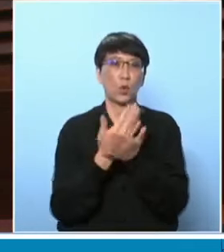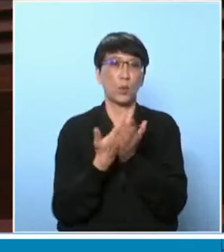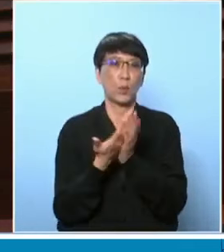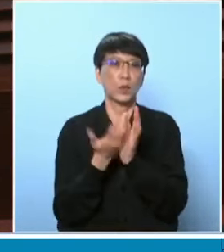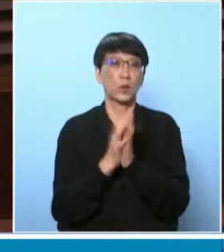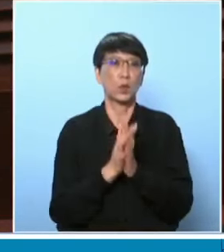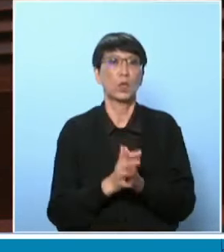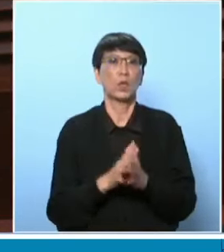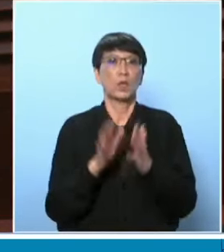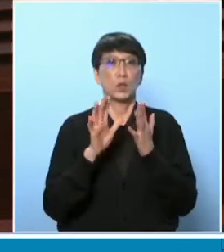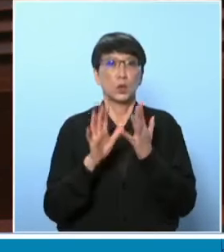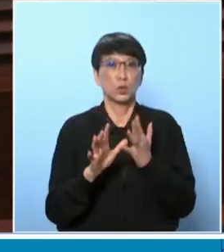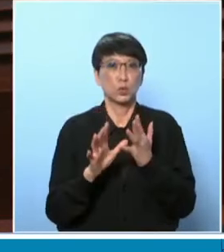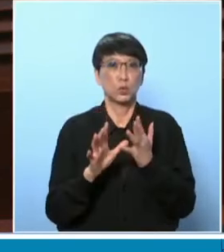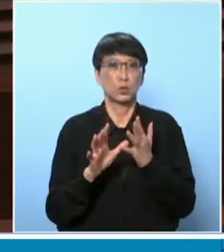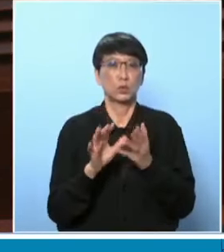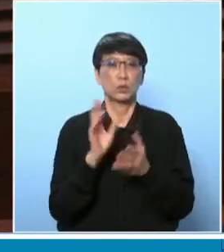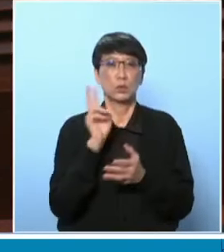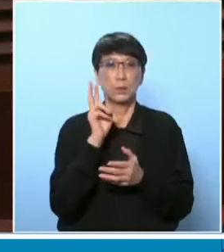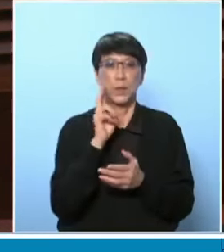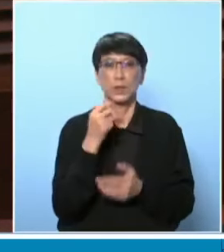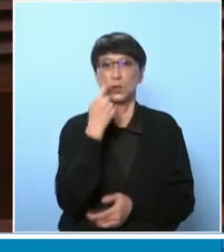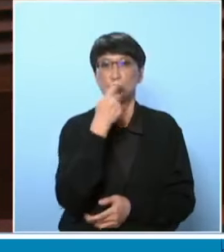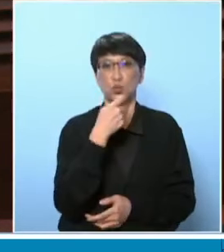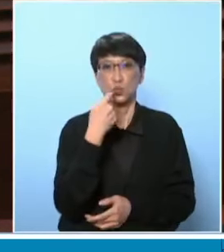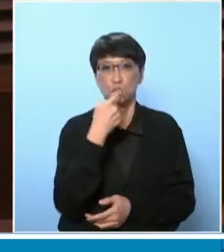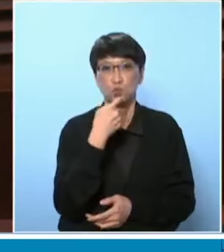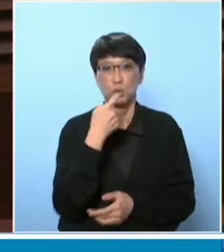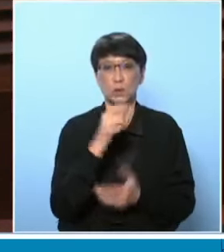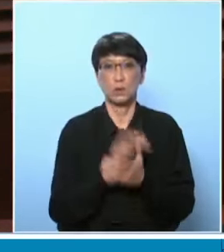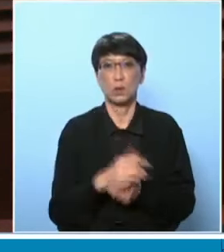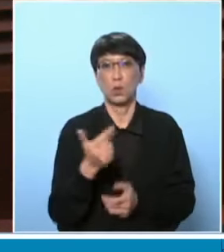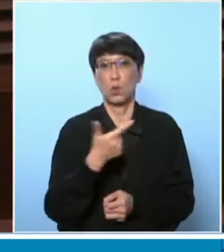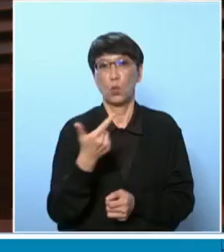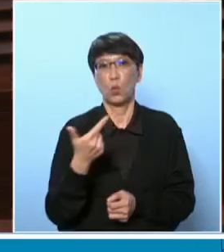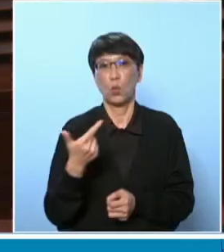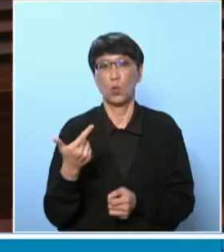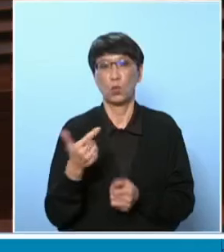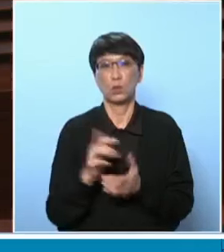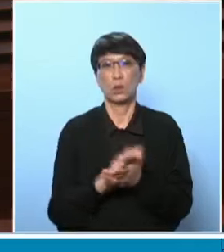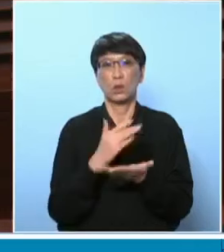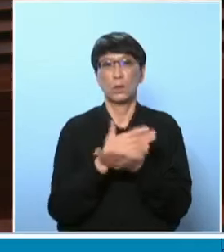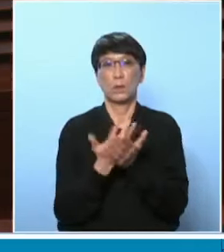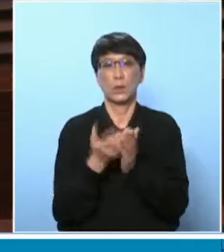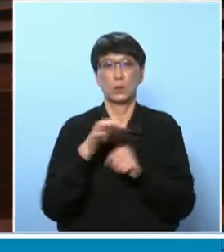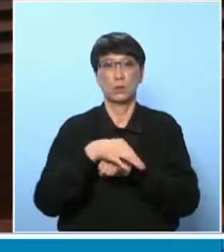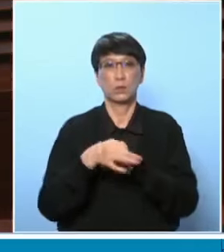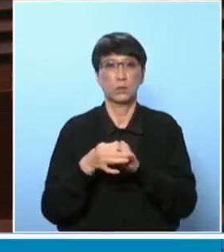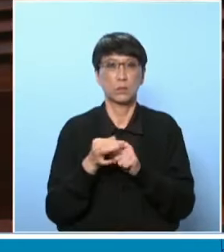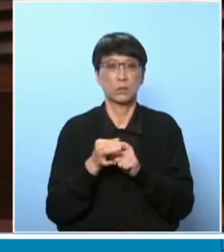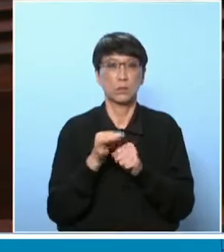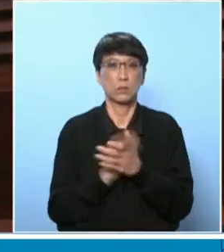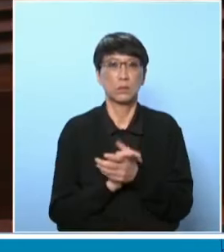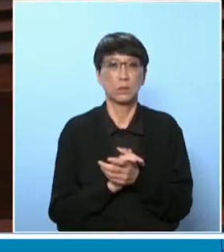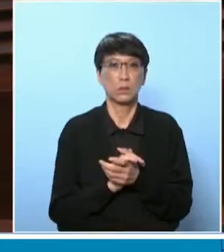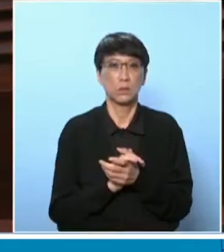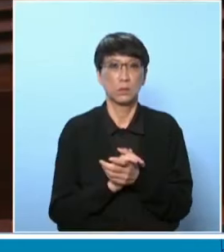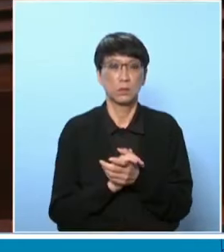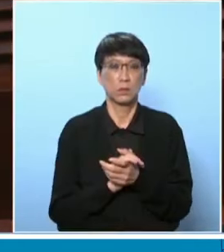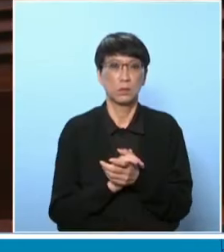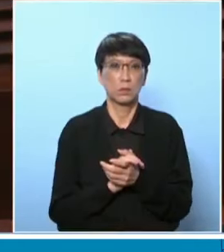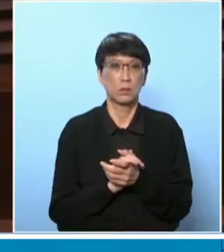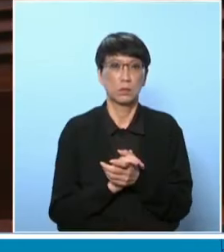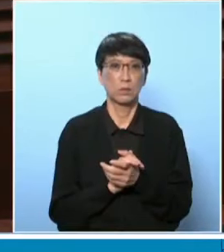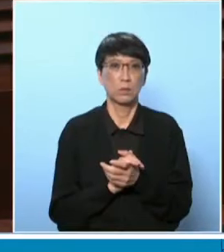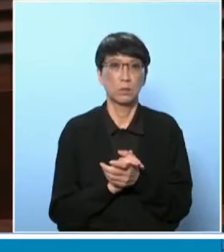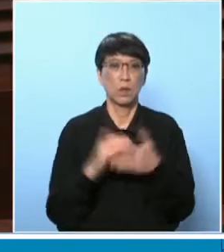嘅團，譬如喺一啲語言上邊，其實好多其他國家，譬如你要識各種即係